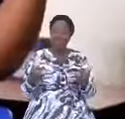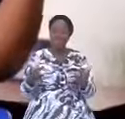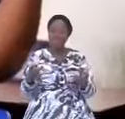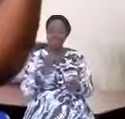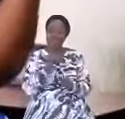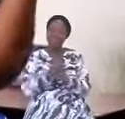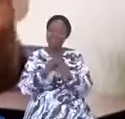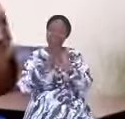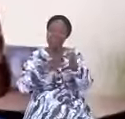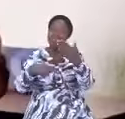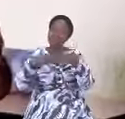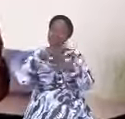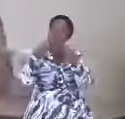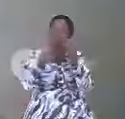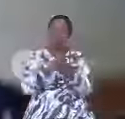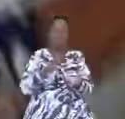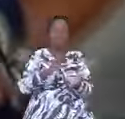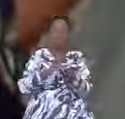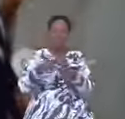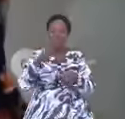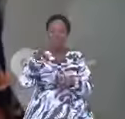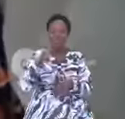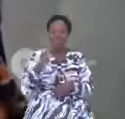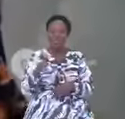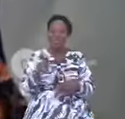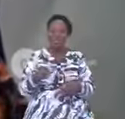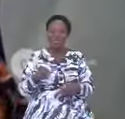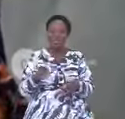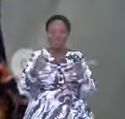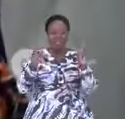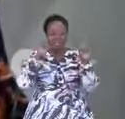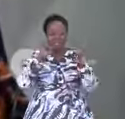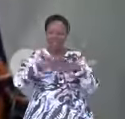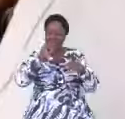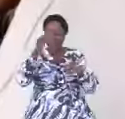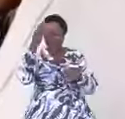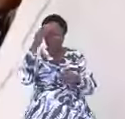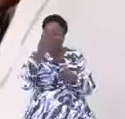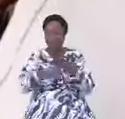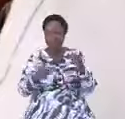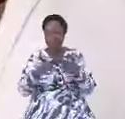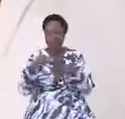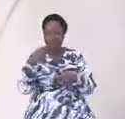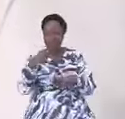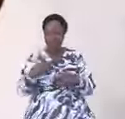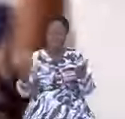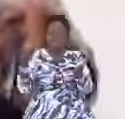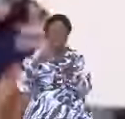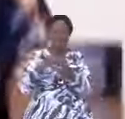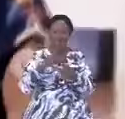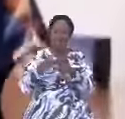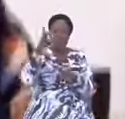je ne sais même pas quoi dire à dieu que la loi soit rendu à dieu